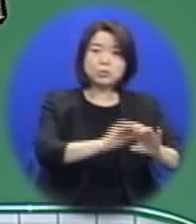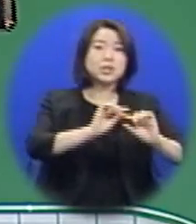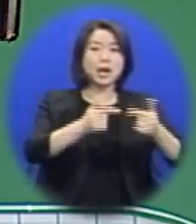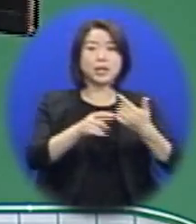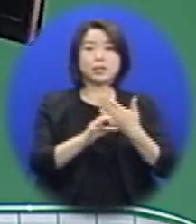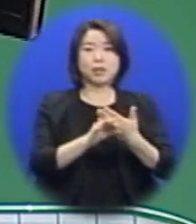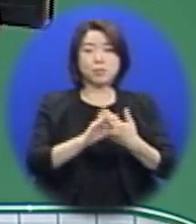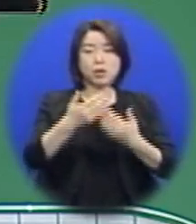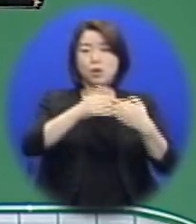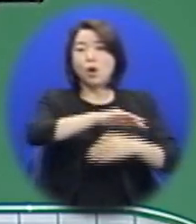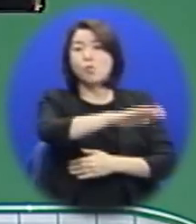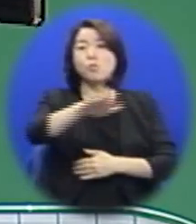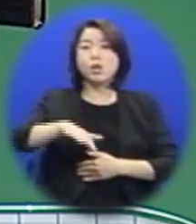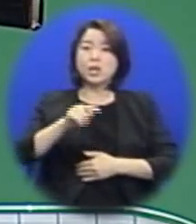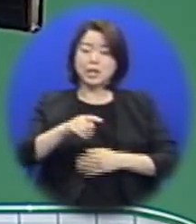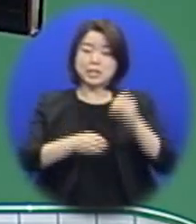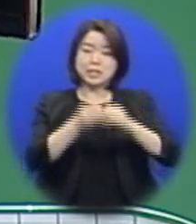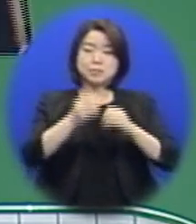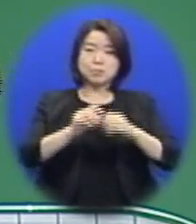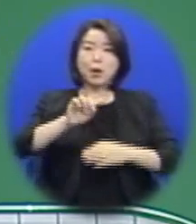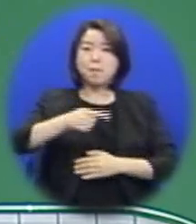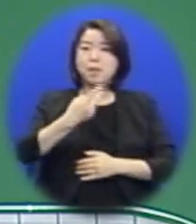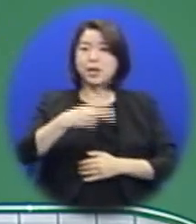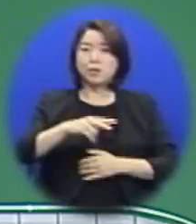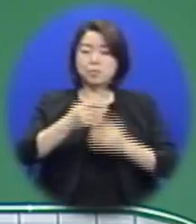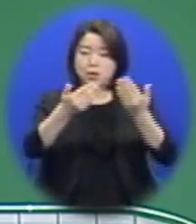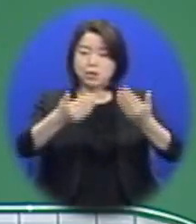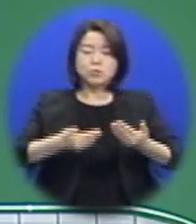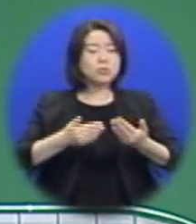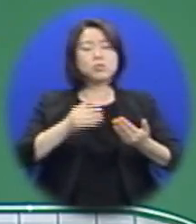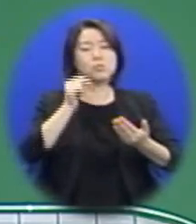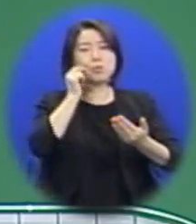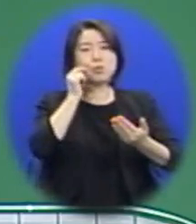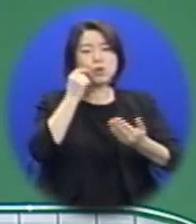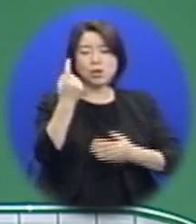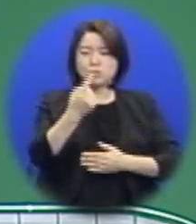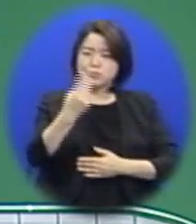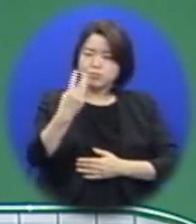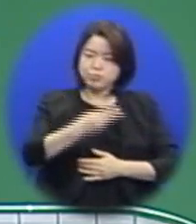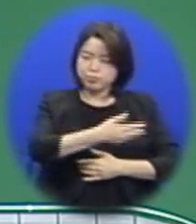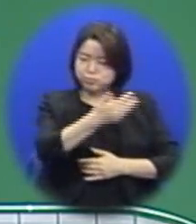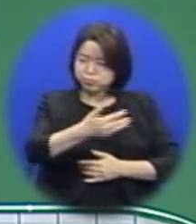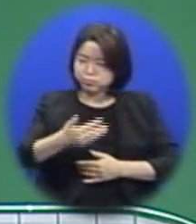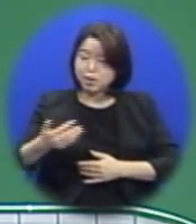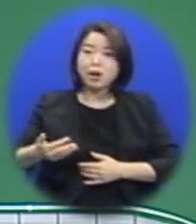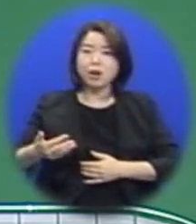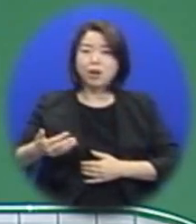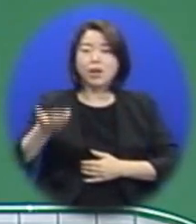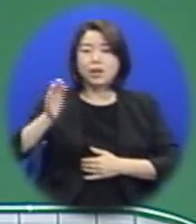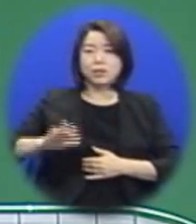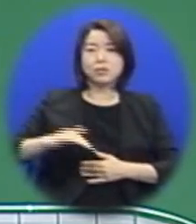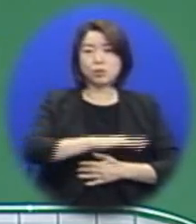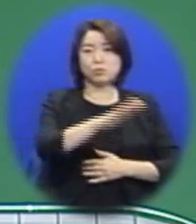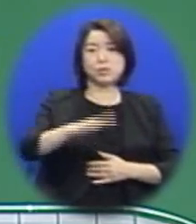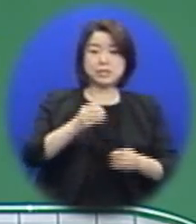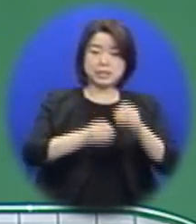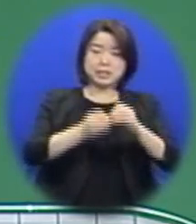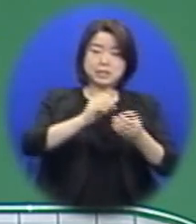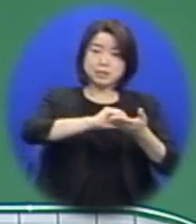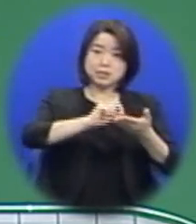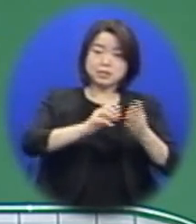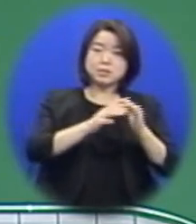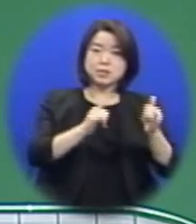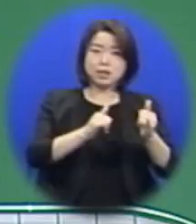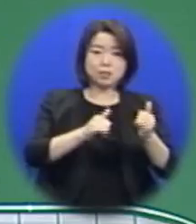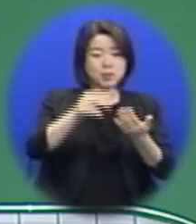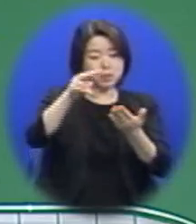시편 102편이 들려질 수가 없지요. 수천 년이 지났습니다. 그런데 우리는 시편 기자가 쓴 이